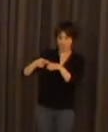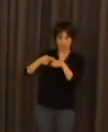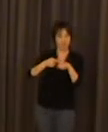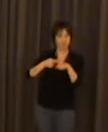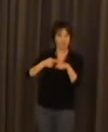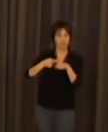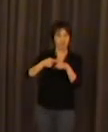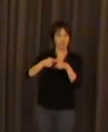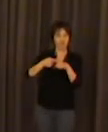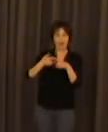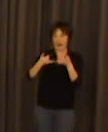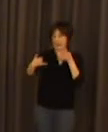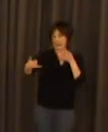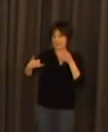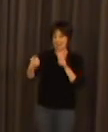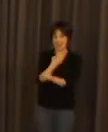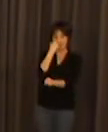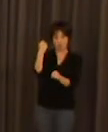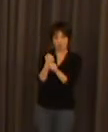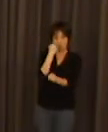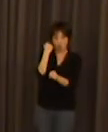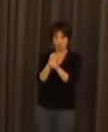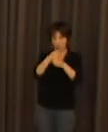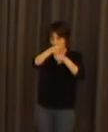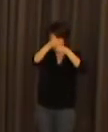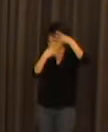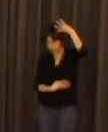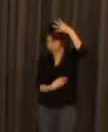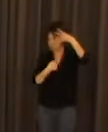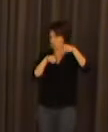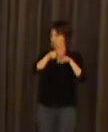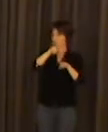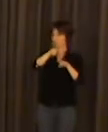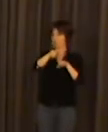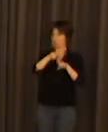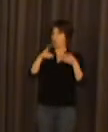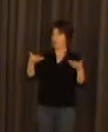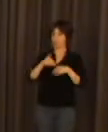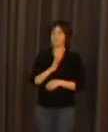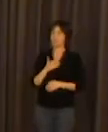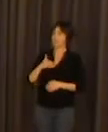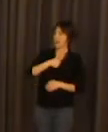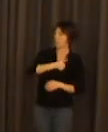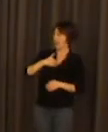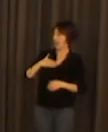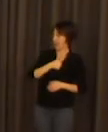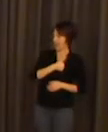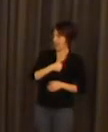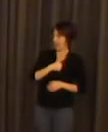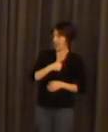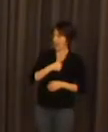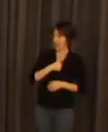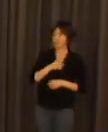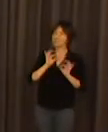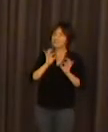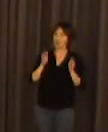entre les diferents línies d'actuació. Vull remarcar el paper que té per nosaltres també poder tenir el